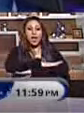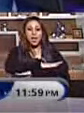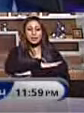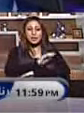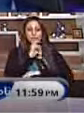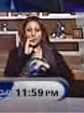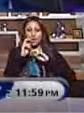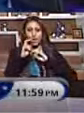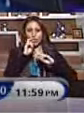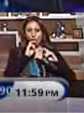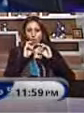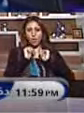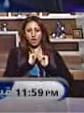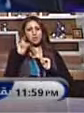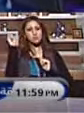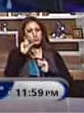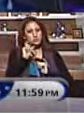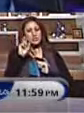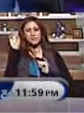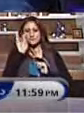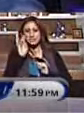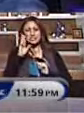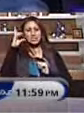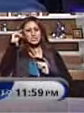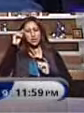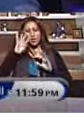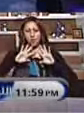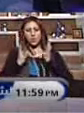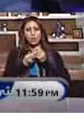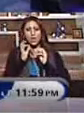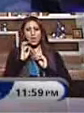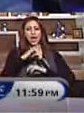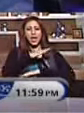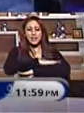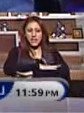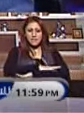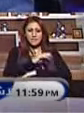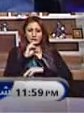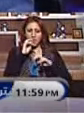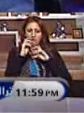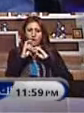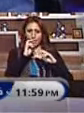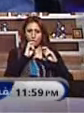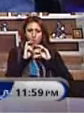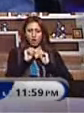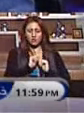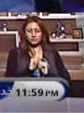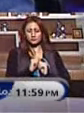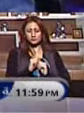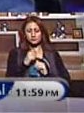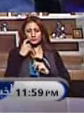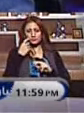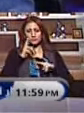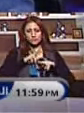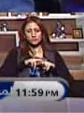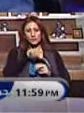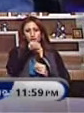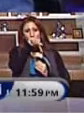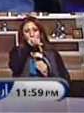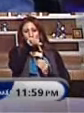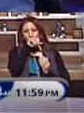له سواء كان مسلم او غير مسلم ليه لان لما تجد القران يتكلم مثلا في سوره